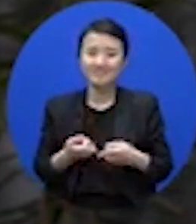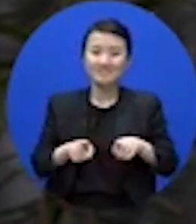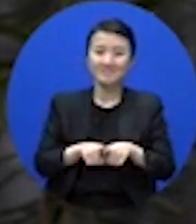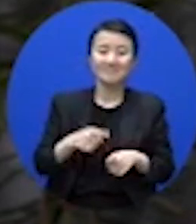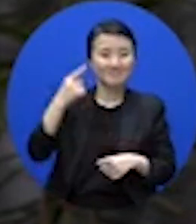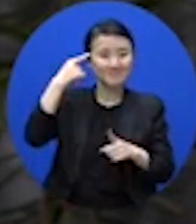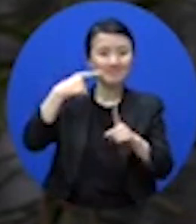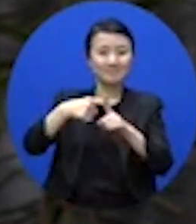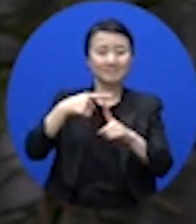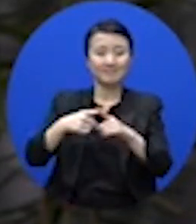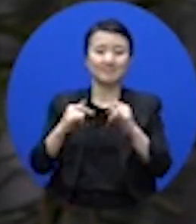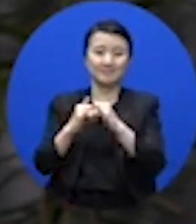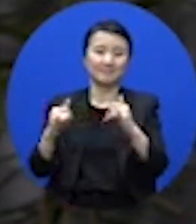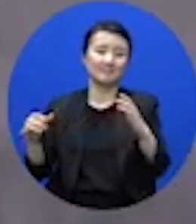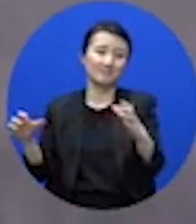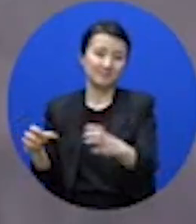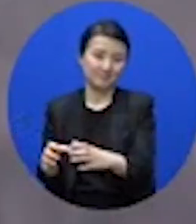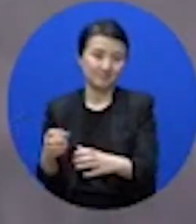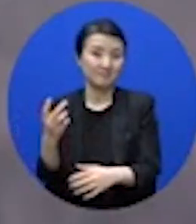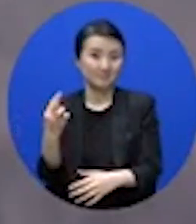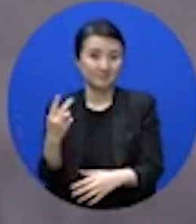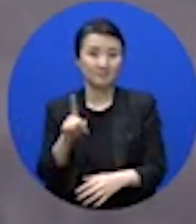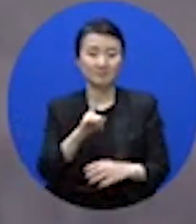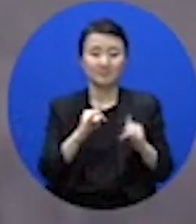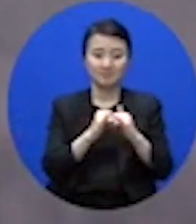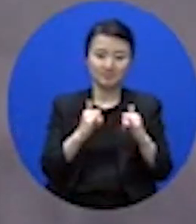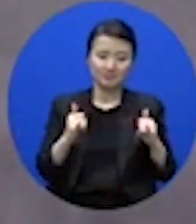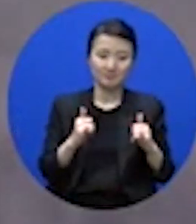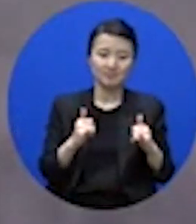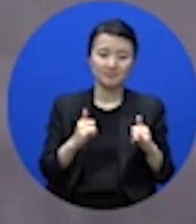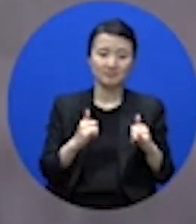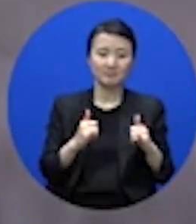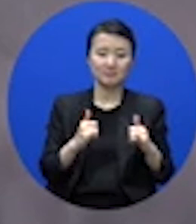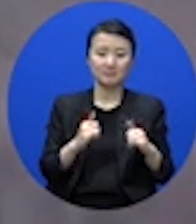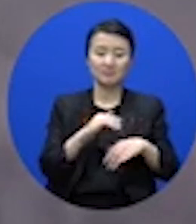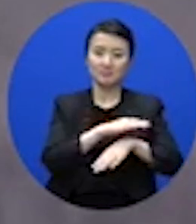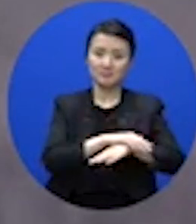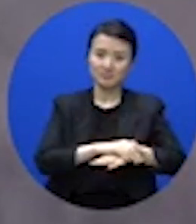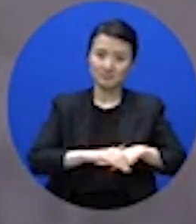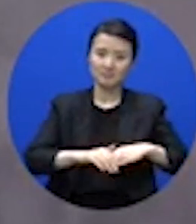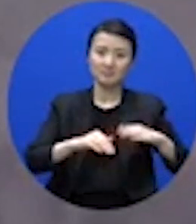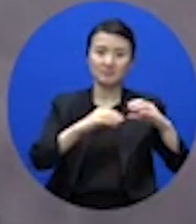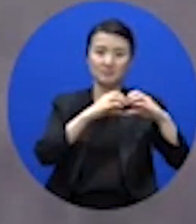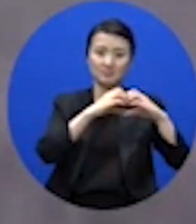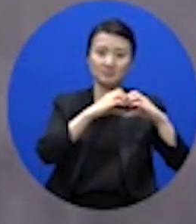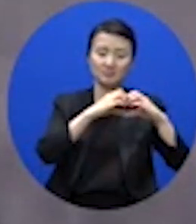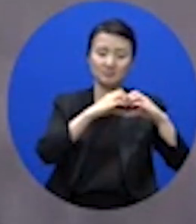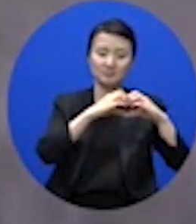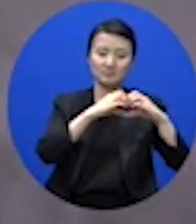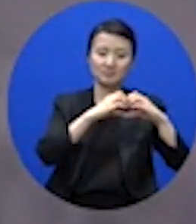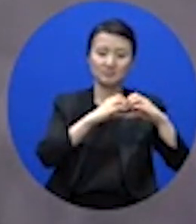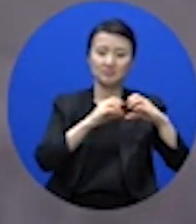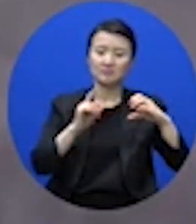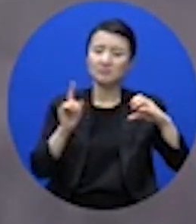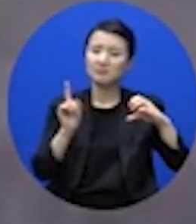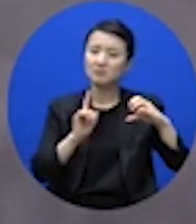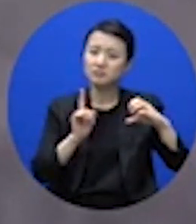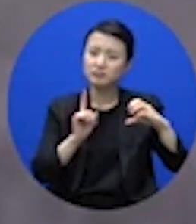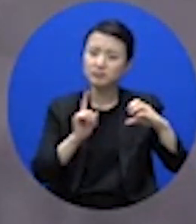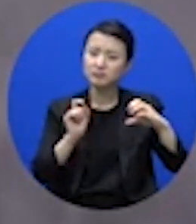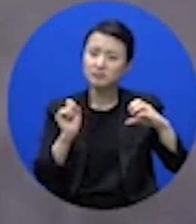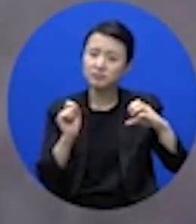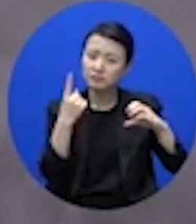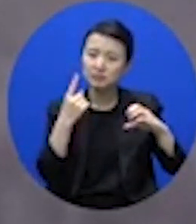예. 자, 그럴 수도 있고요. 어떤 분들은 잘 있는 내 마음이 어떤